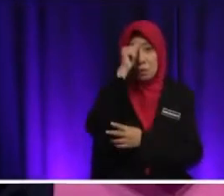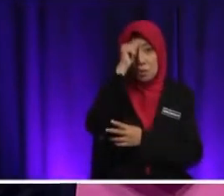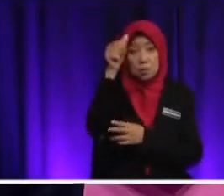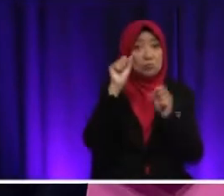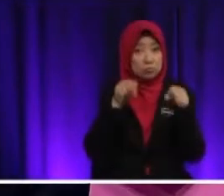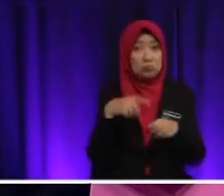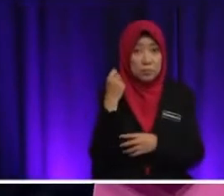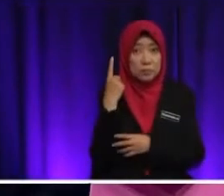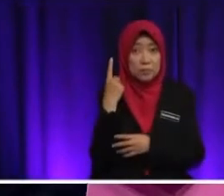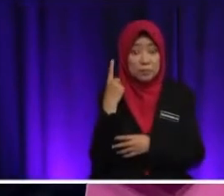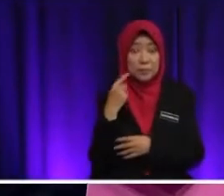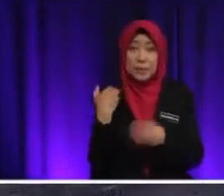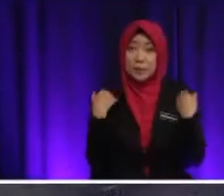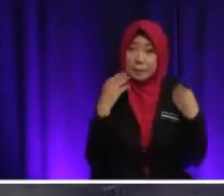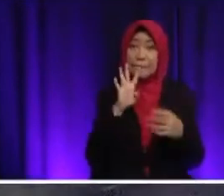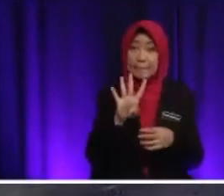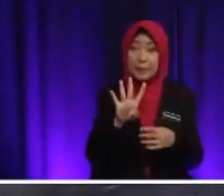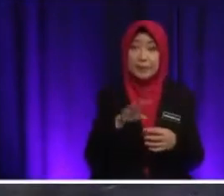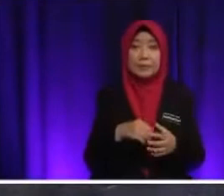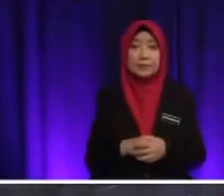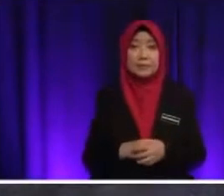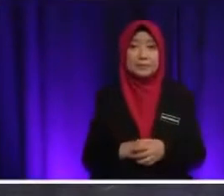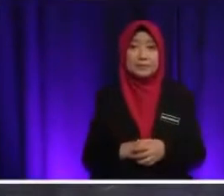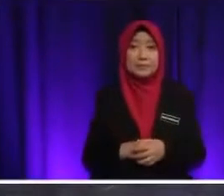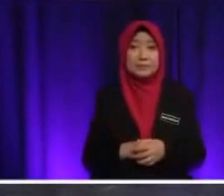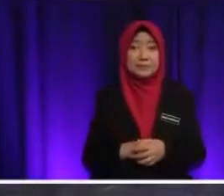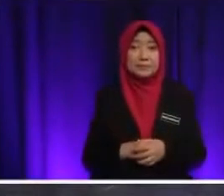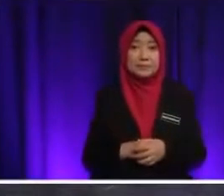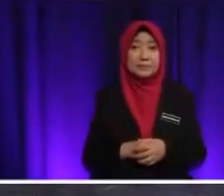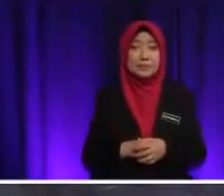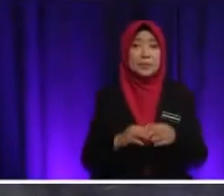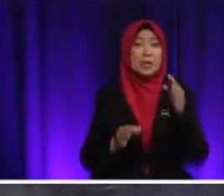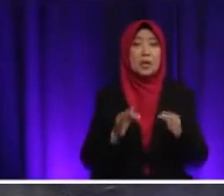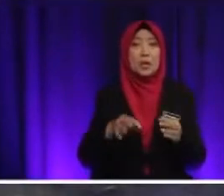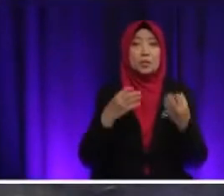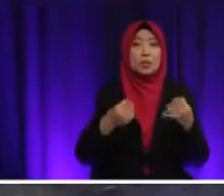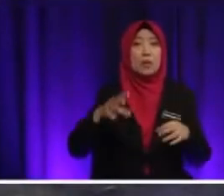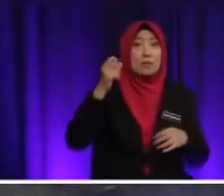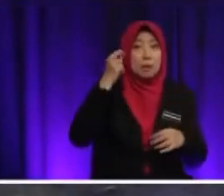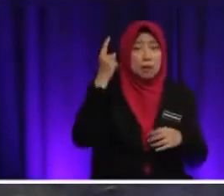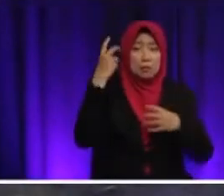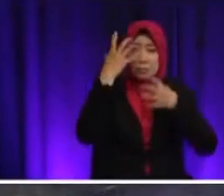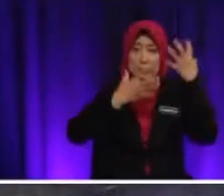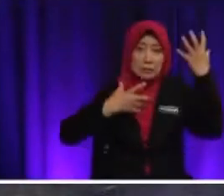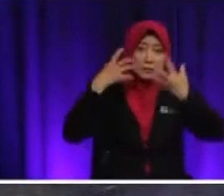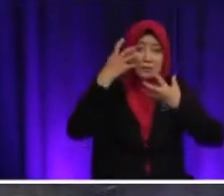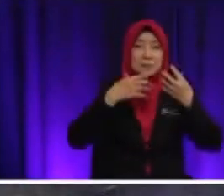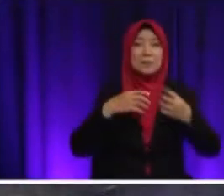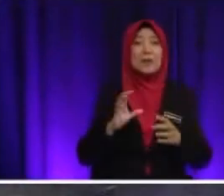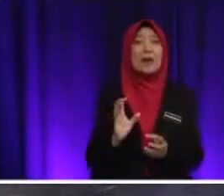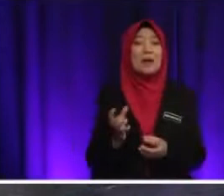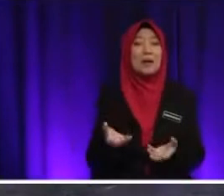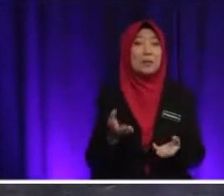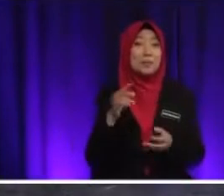dah setakat ni ni? Ha, ada empat dah ni. Abah beritahu, Ustaz beritahu dah empat dah. Ha, kalau dah faham ataupun masih keliru, tolong angkat kuning.